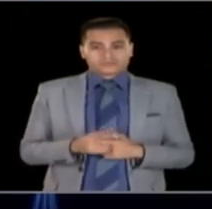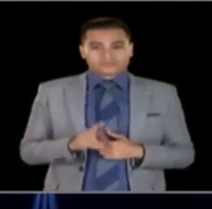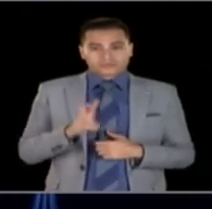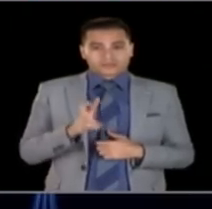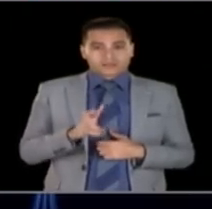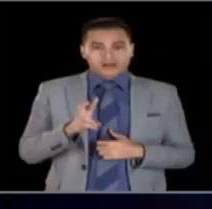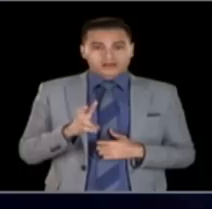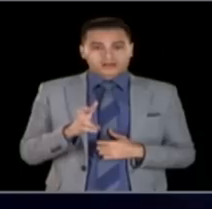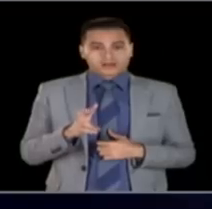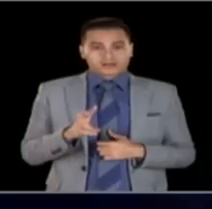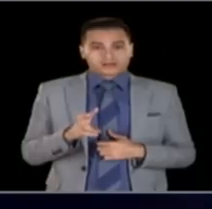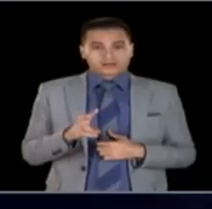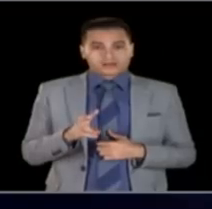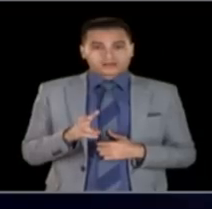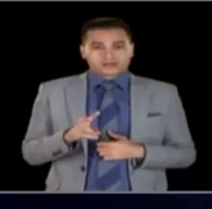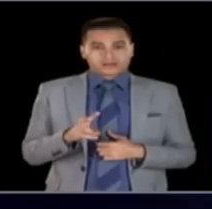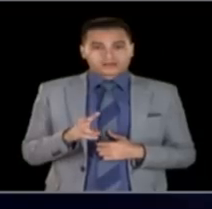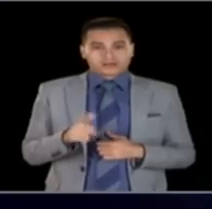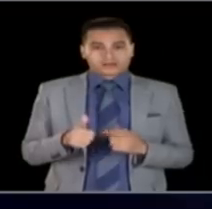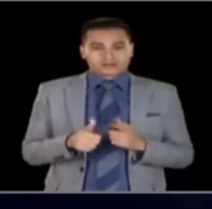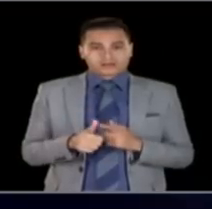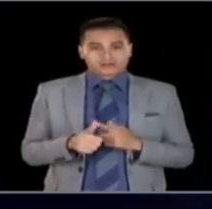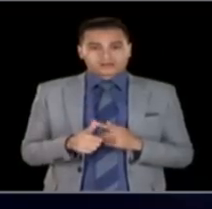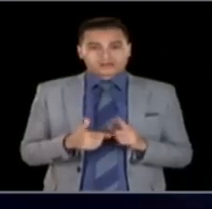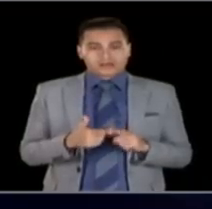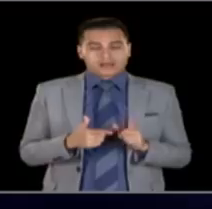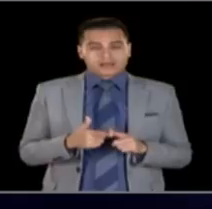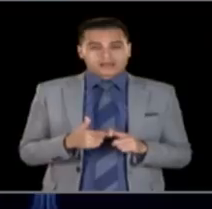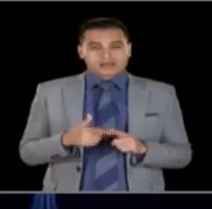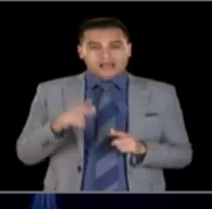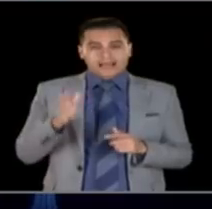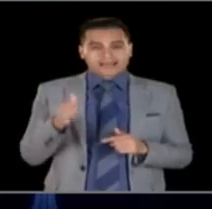سبعة. التمساح، المنزلة، المنزلة